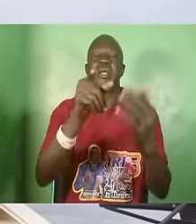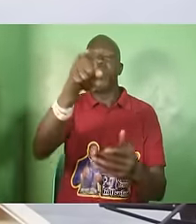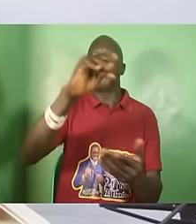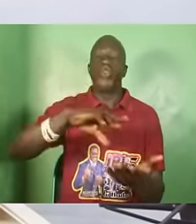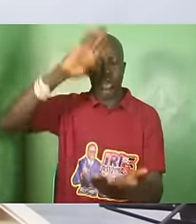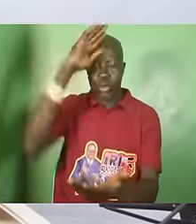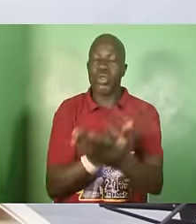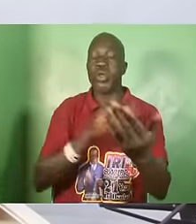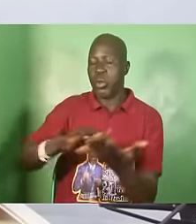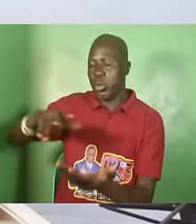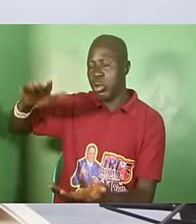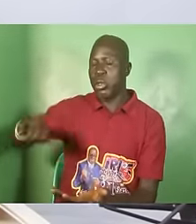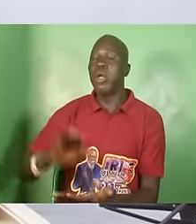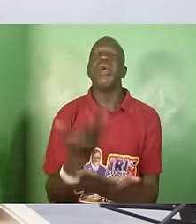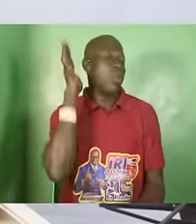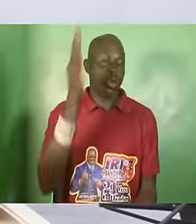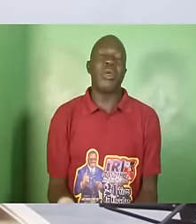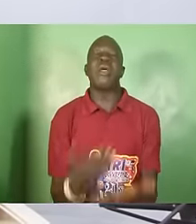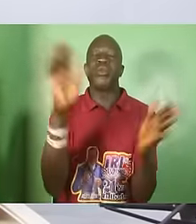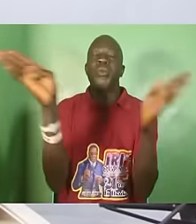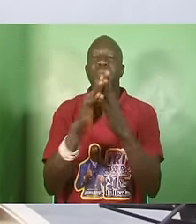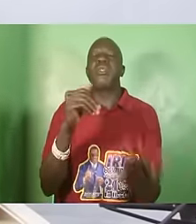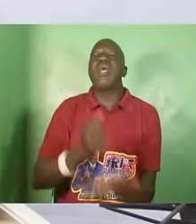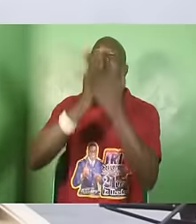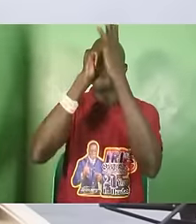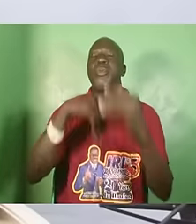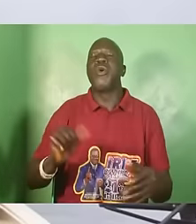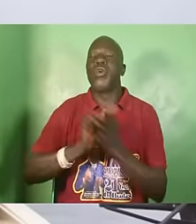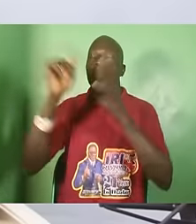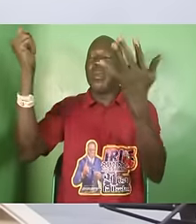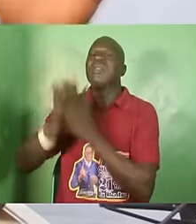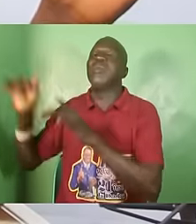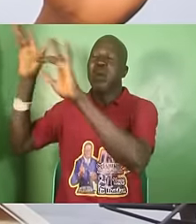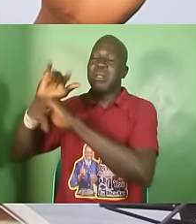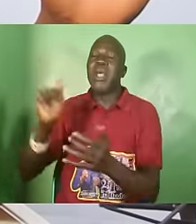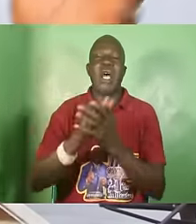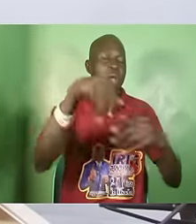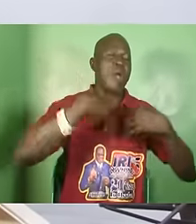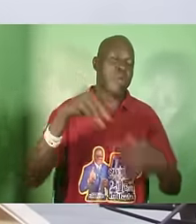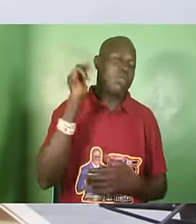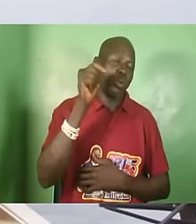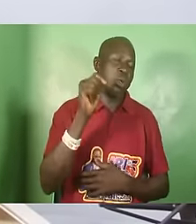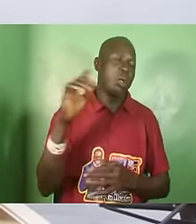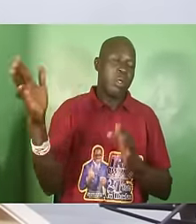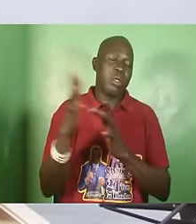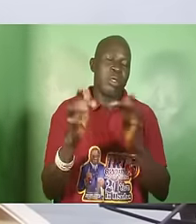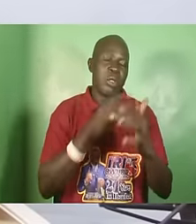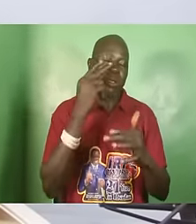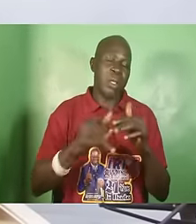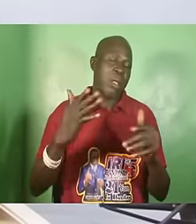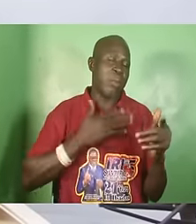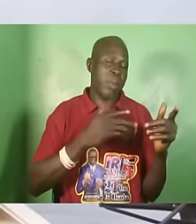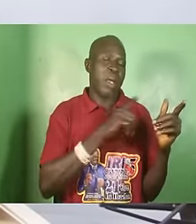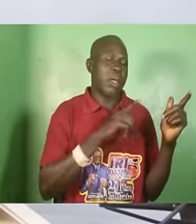Amen. Amen. Amen. Amen. Amen. Amen. Amen. Amen. Amen. Amen. Amen. Amen. Amen. Amen. Amen. Amen. Amen. Amen.